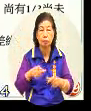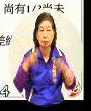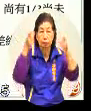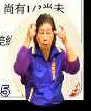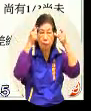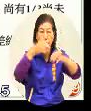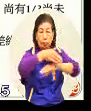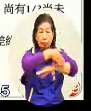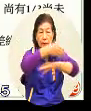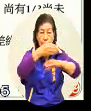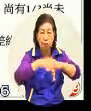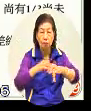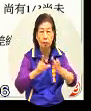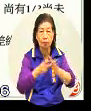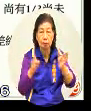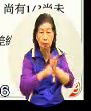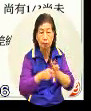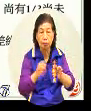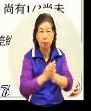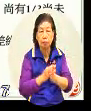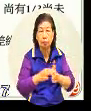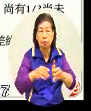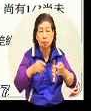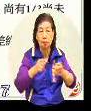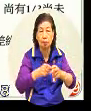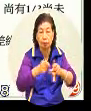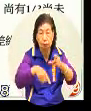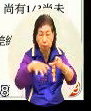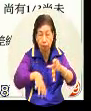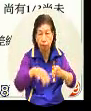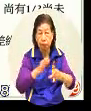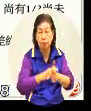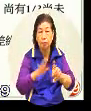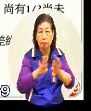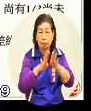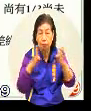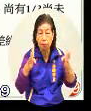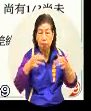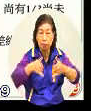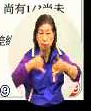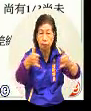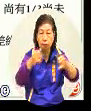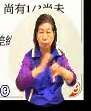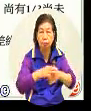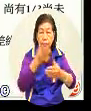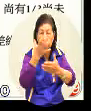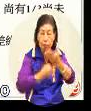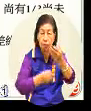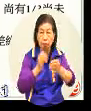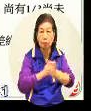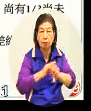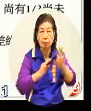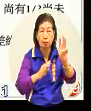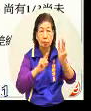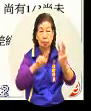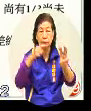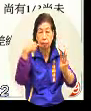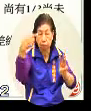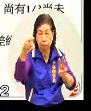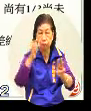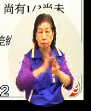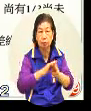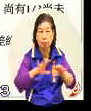高雄关的时代啊，公所就开辟三分之一啊，剩了即马剩三分之一，即马剩三分之一，啊，即马伊地势有落差